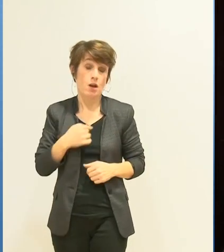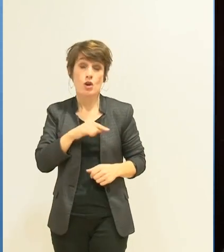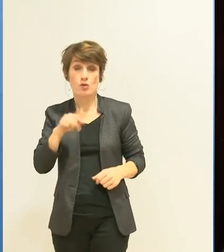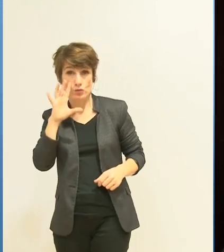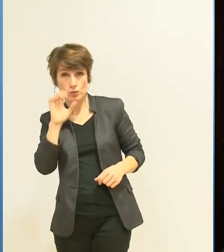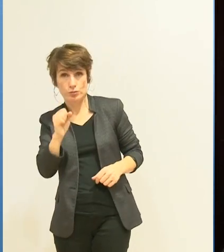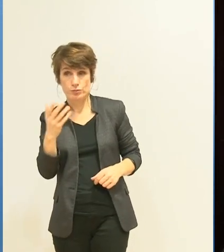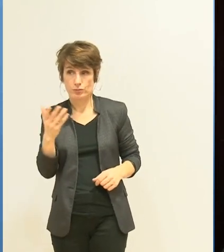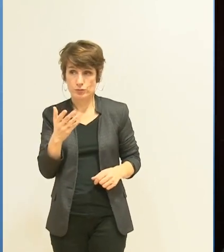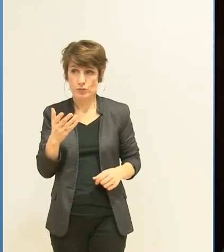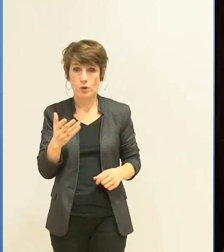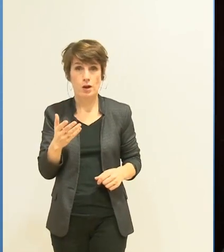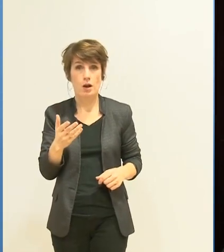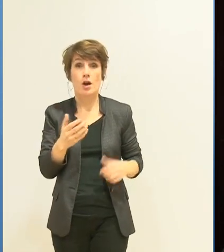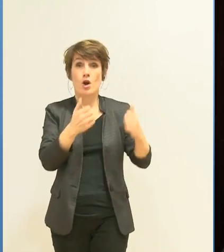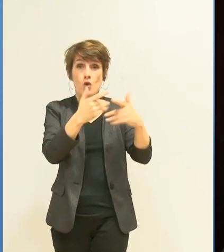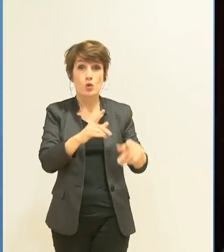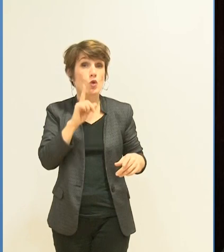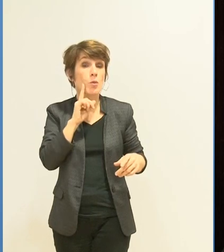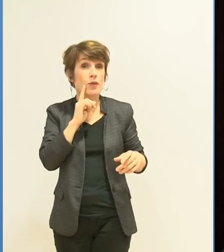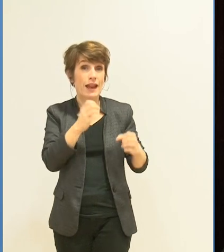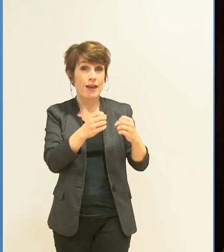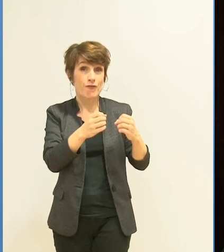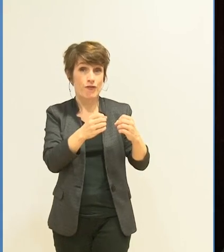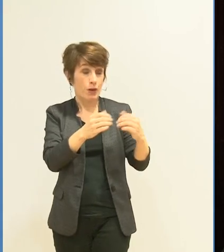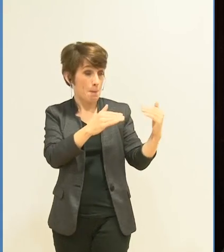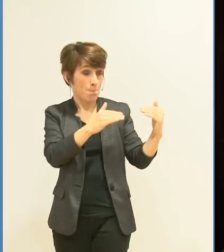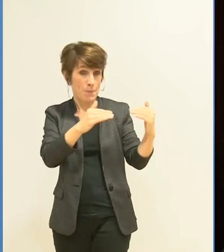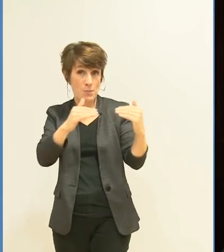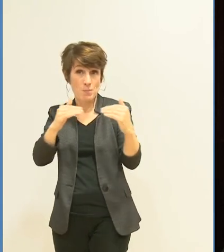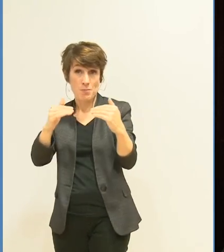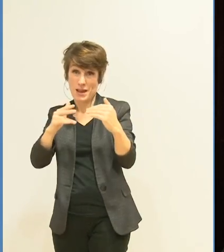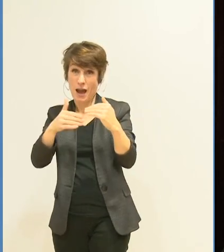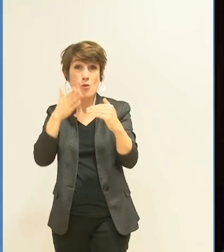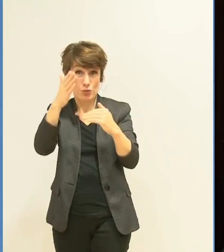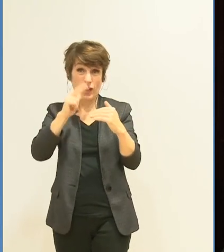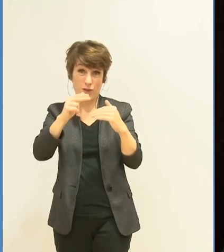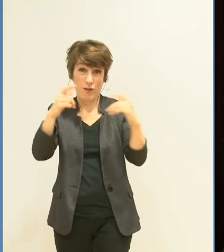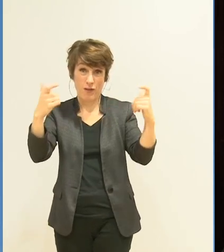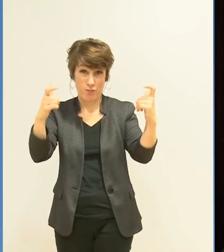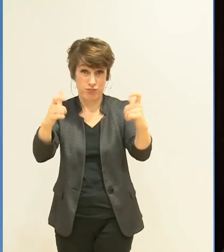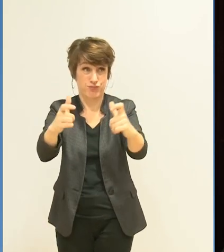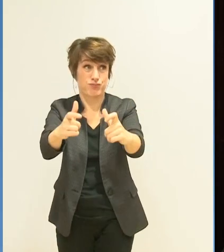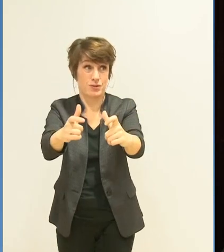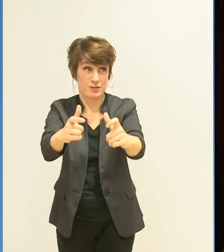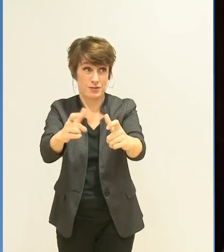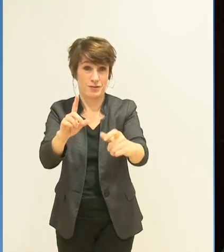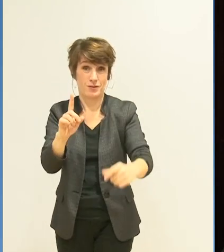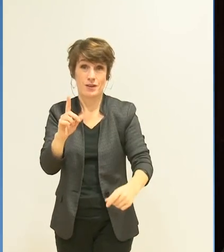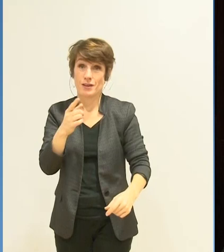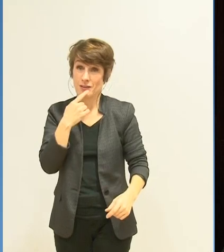que les effectifs scolaires sont stables et vont baisser c'est à dire que le besoin